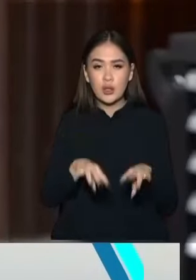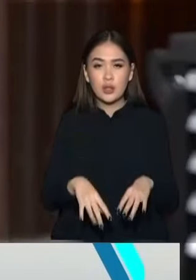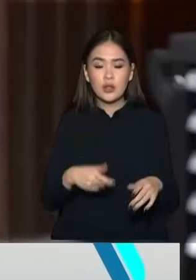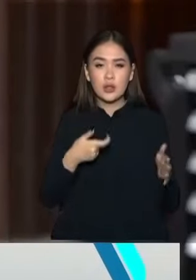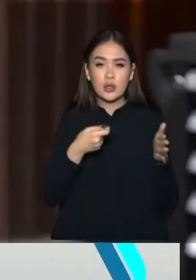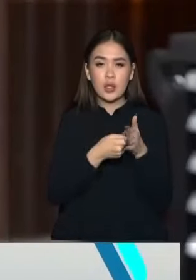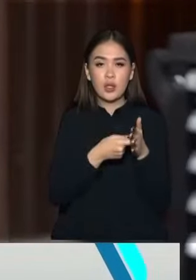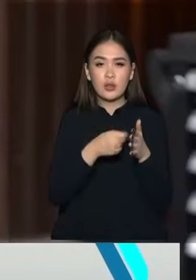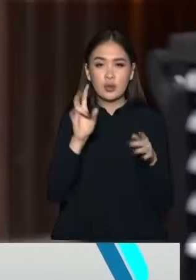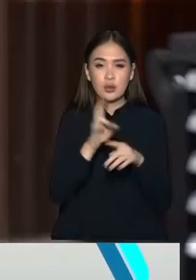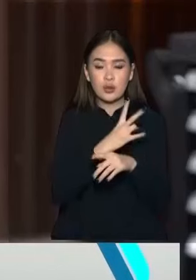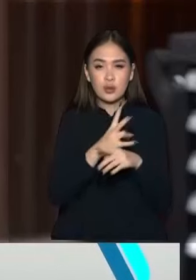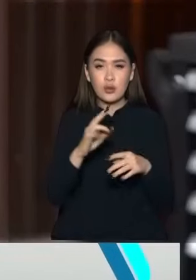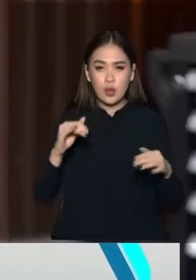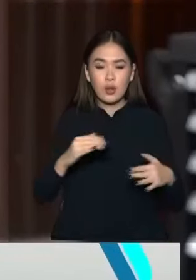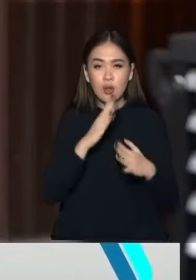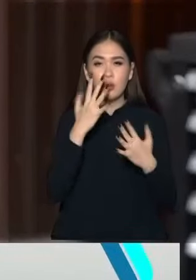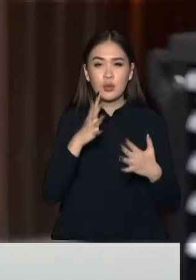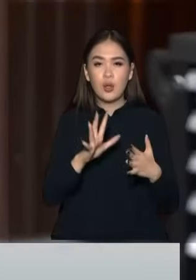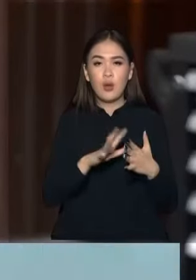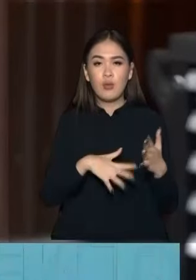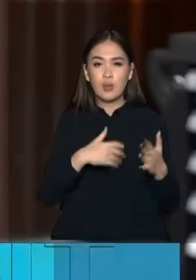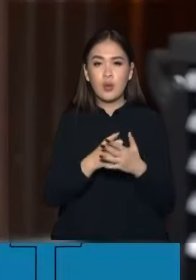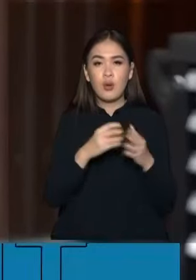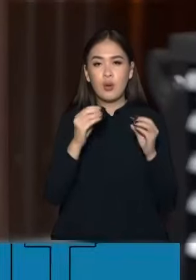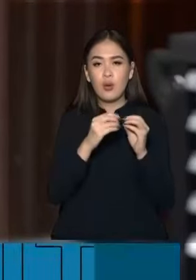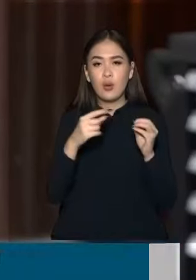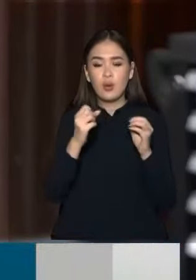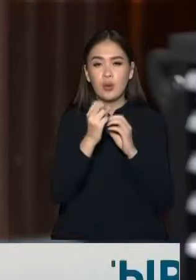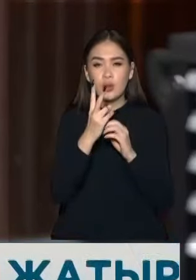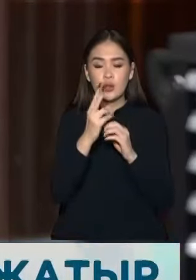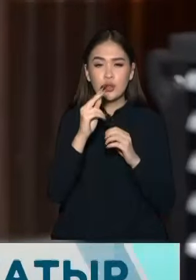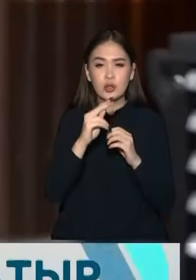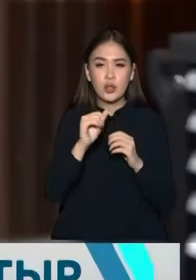Зарядты түнге қалдырасыз, азанға дейін толып қалады. Мысалы 10-12 сағатта зарядты